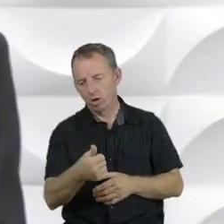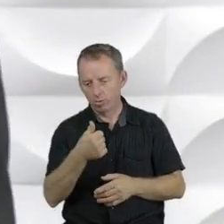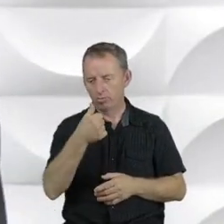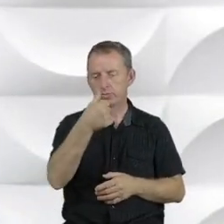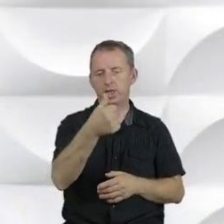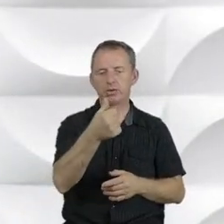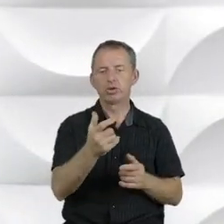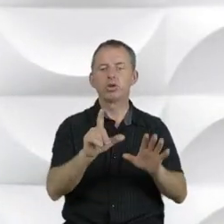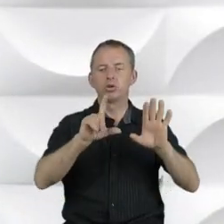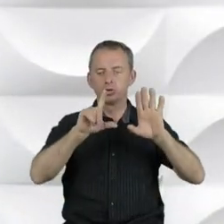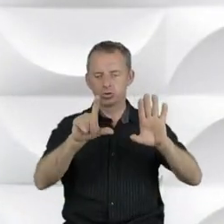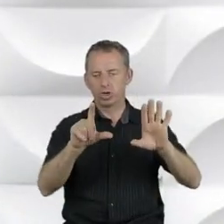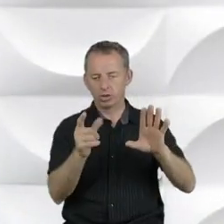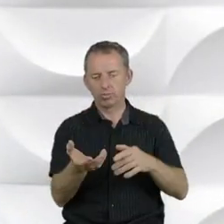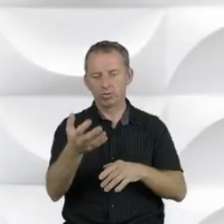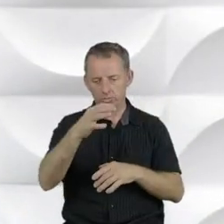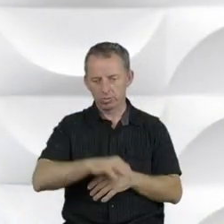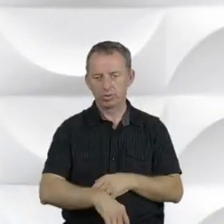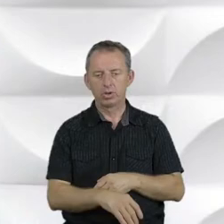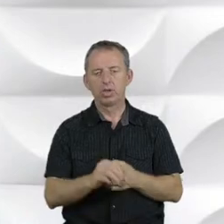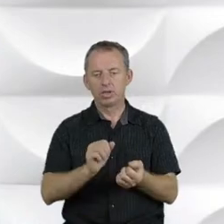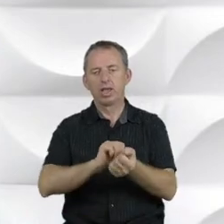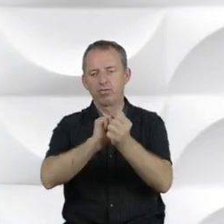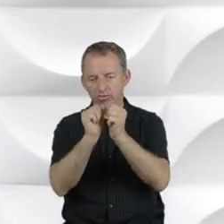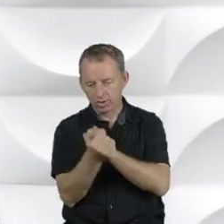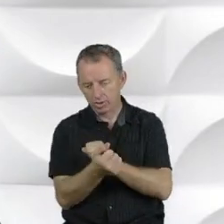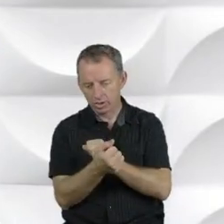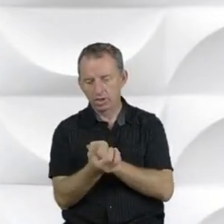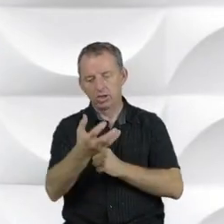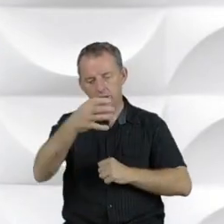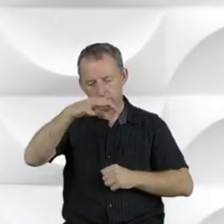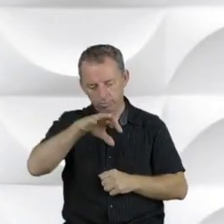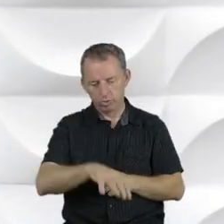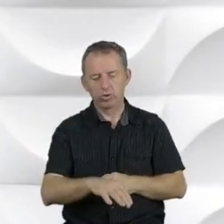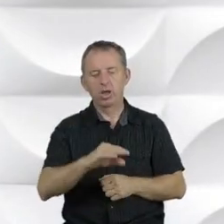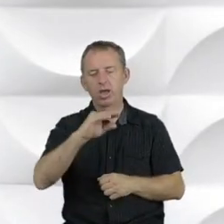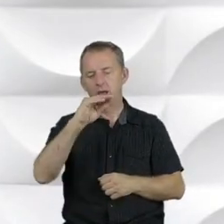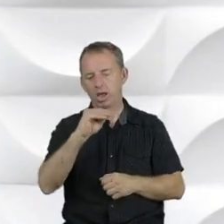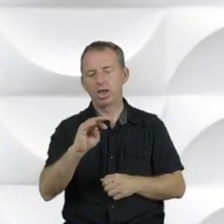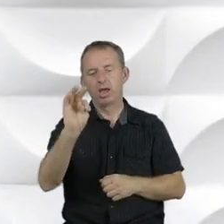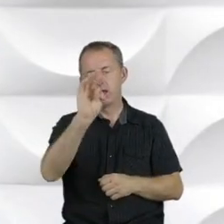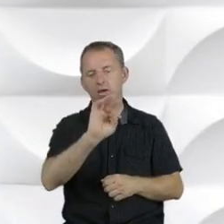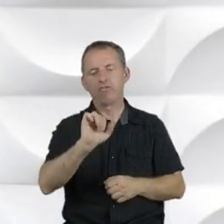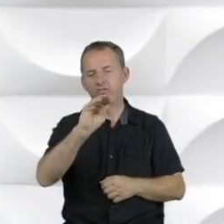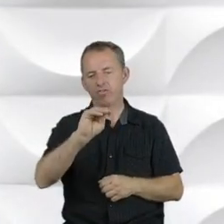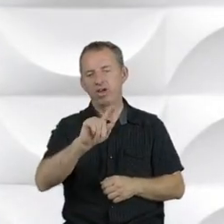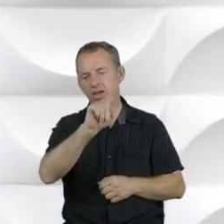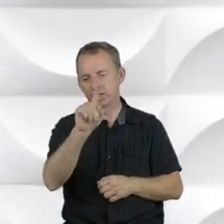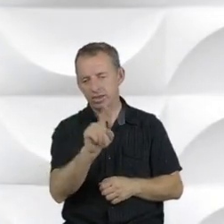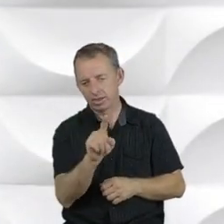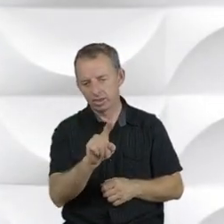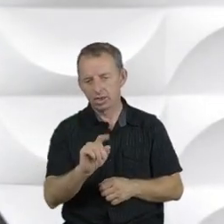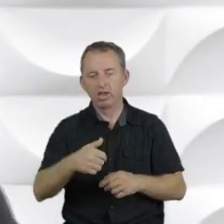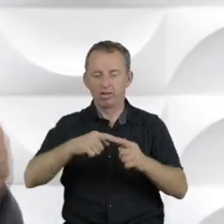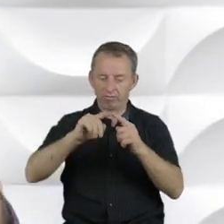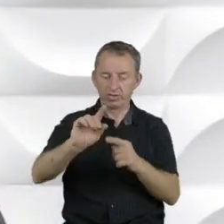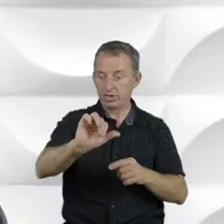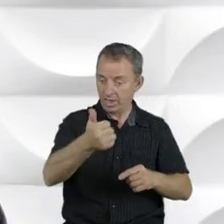7 jest wymieniony zbór w Efezie. Wyślij to najpierw swojemu